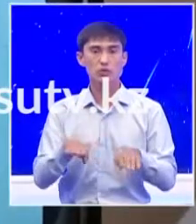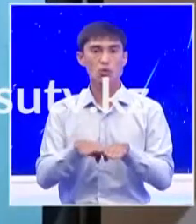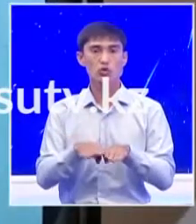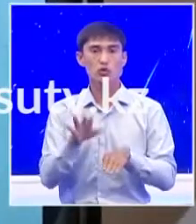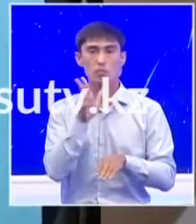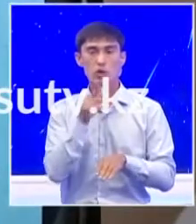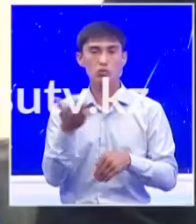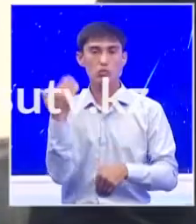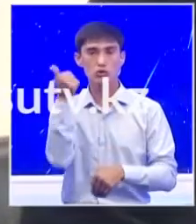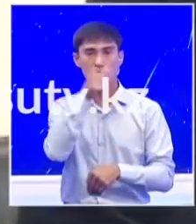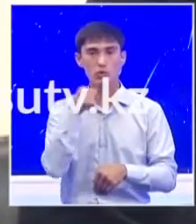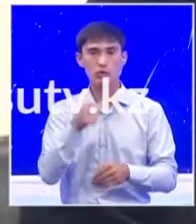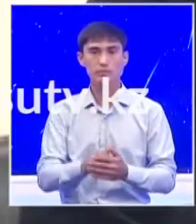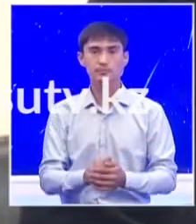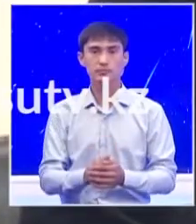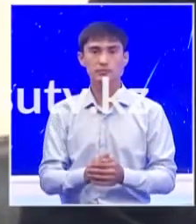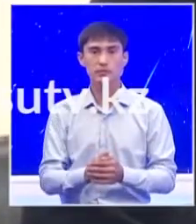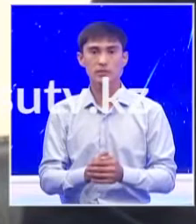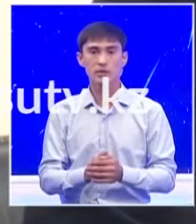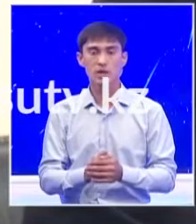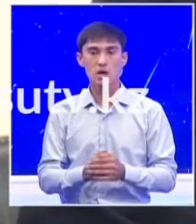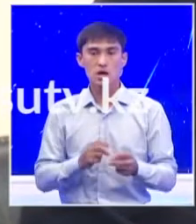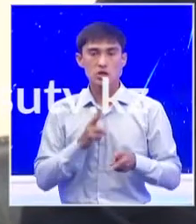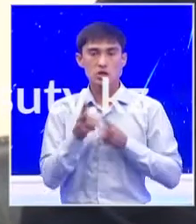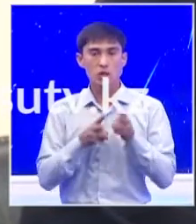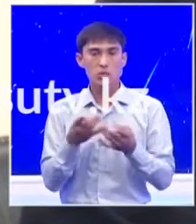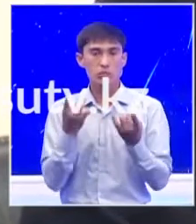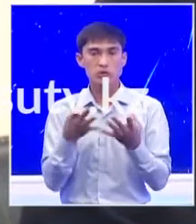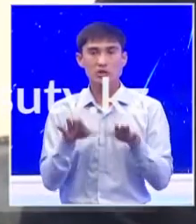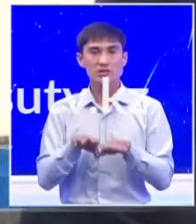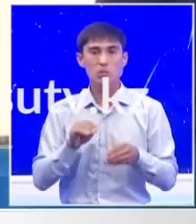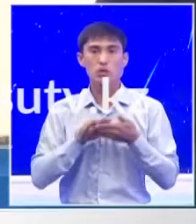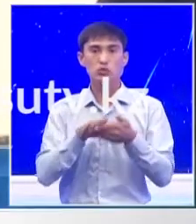период прошлого года. Жалобы просто так не поступают.